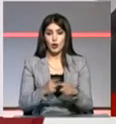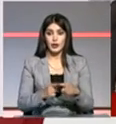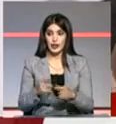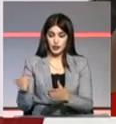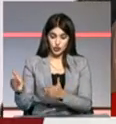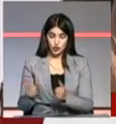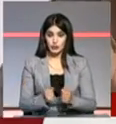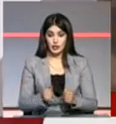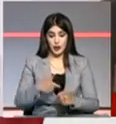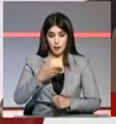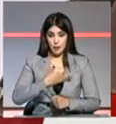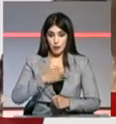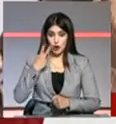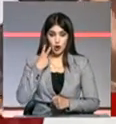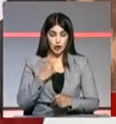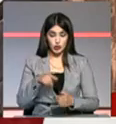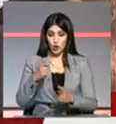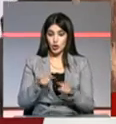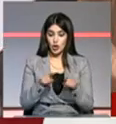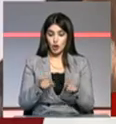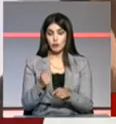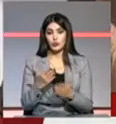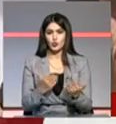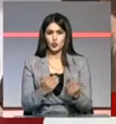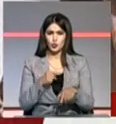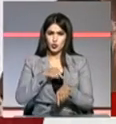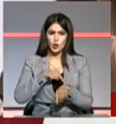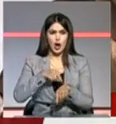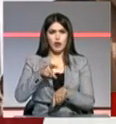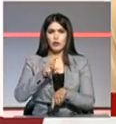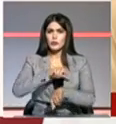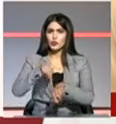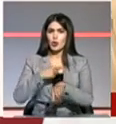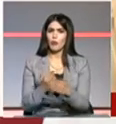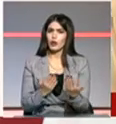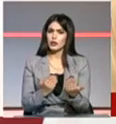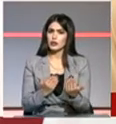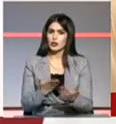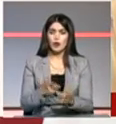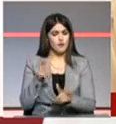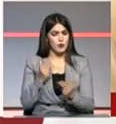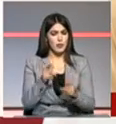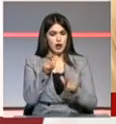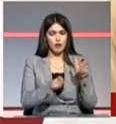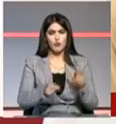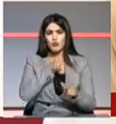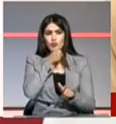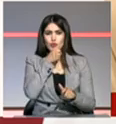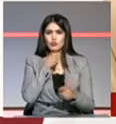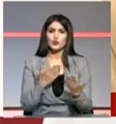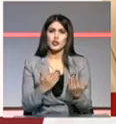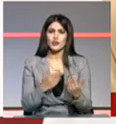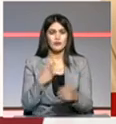باش نلقح للوالدة، وعطاونا النمر ومازلنا نستناو، عندي جي ساعة تويك. ناس كبار زاد برشا، ناس كبار مزامة